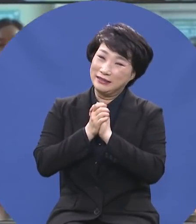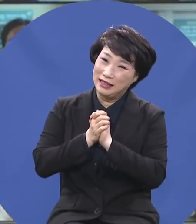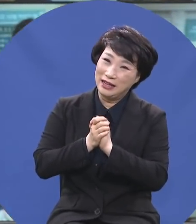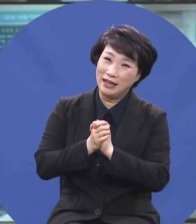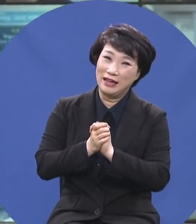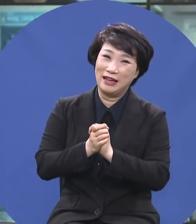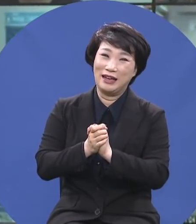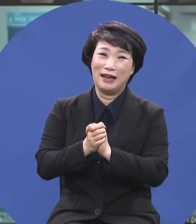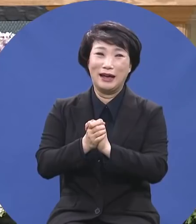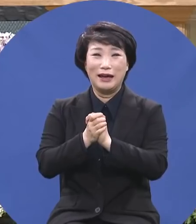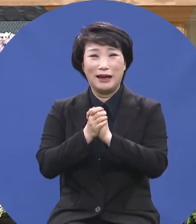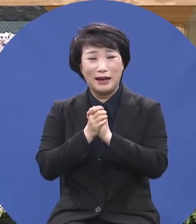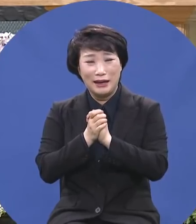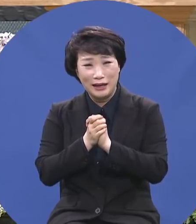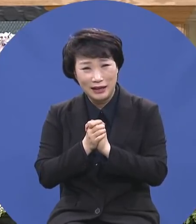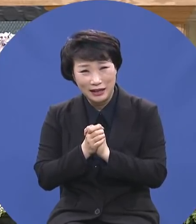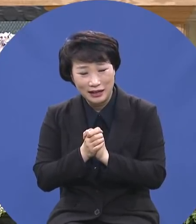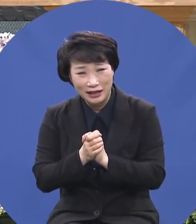기도하네.